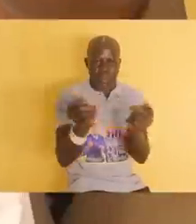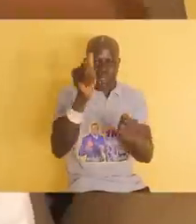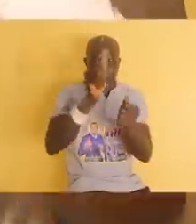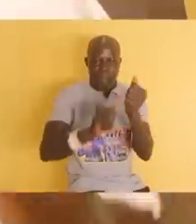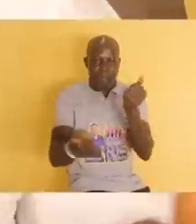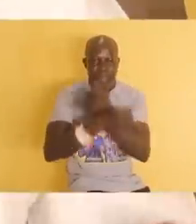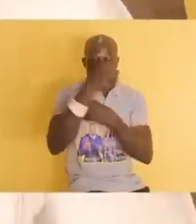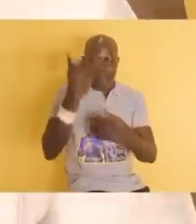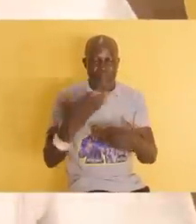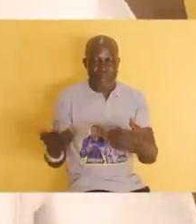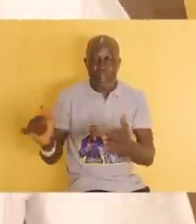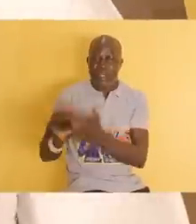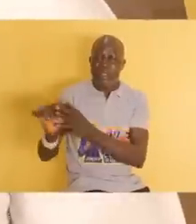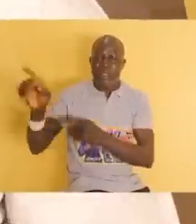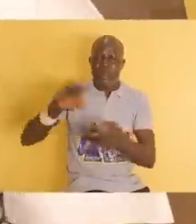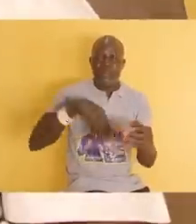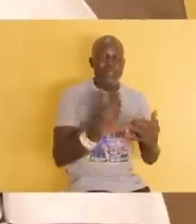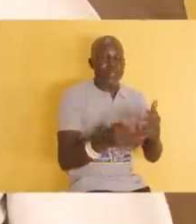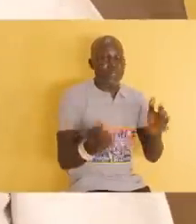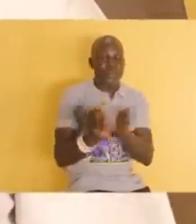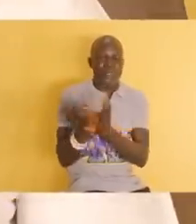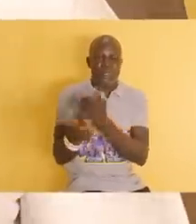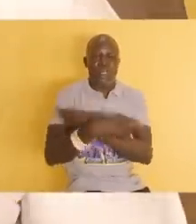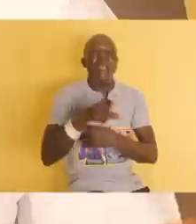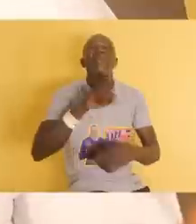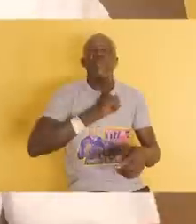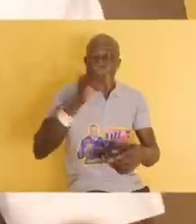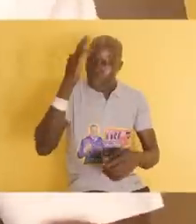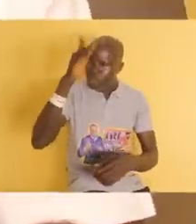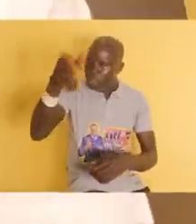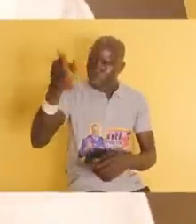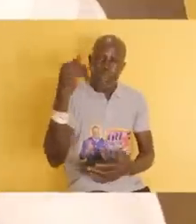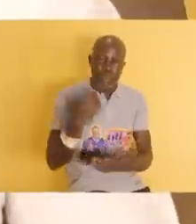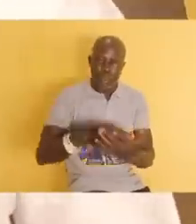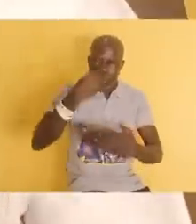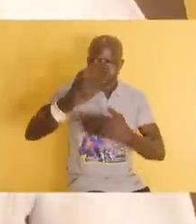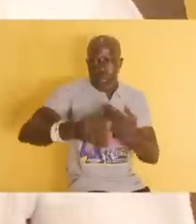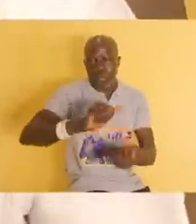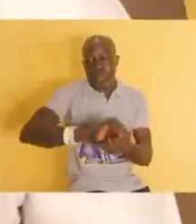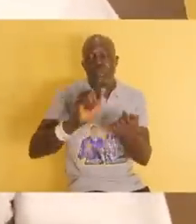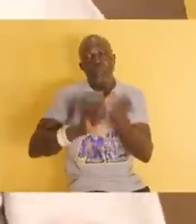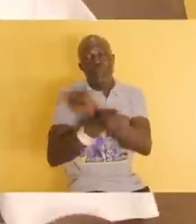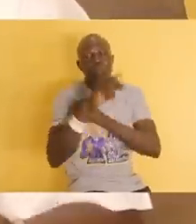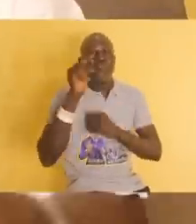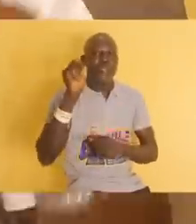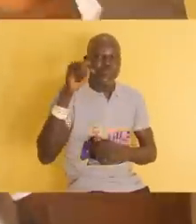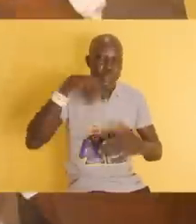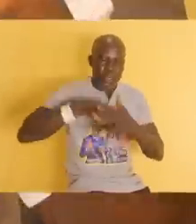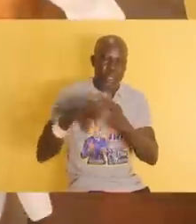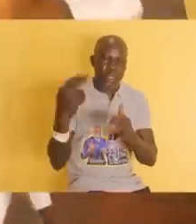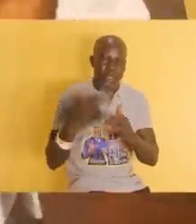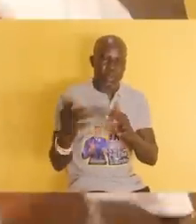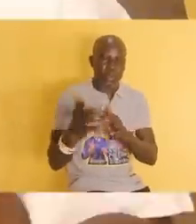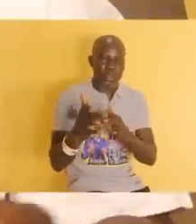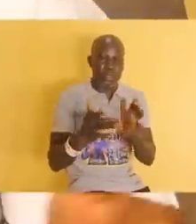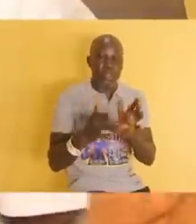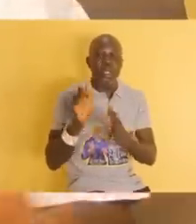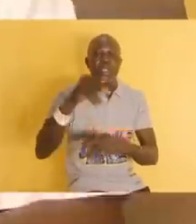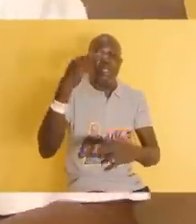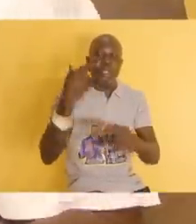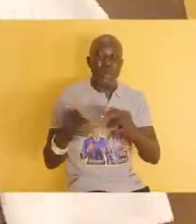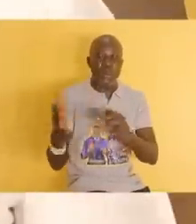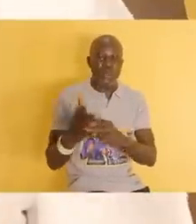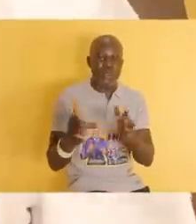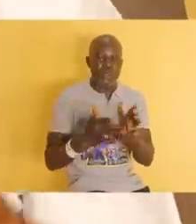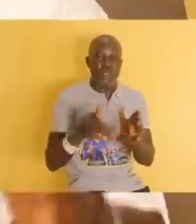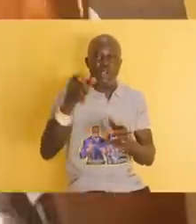Onírúurú ẹ̀ lójoojúmọ́. Mo jẹ́ mọ̀ pé wọ́n lè rí kan. Nínú yàrá òde náà yàtá. Kò bí náà yàrá. Lórúkọ